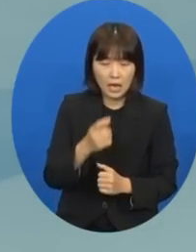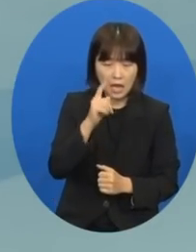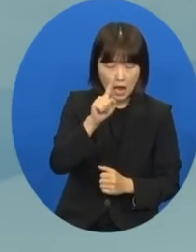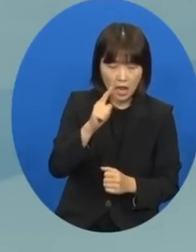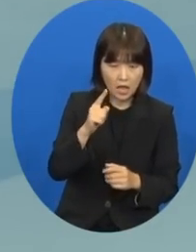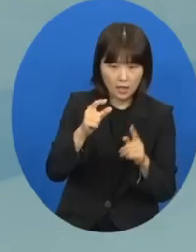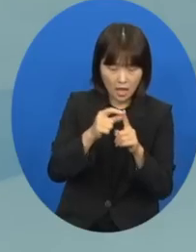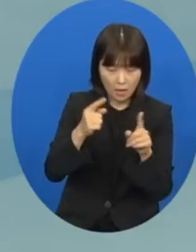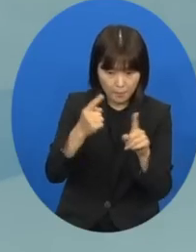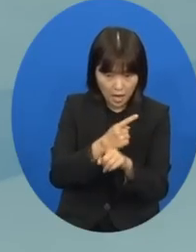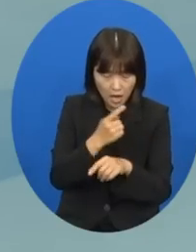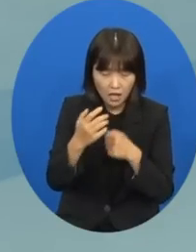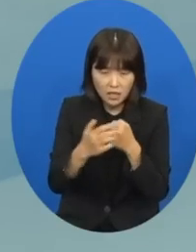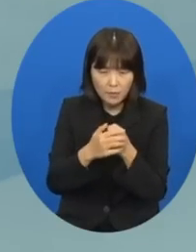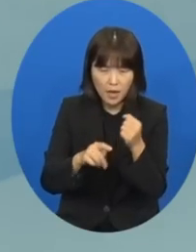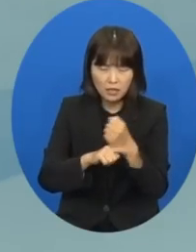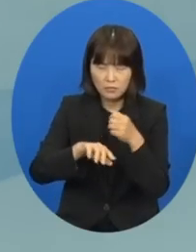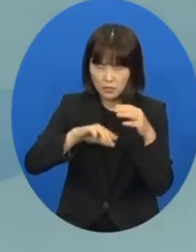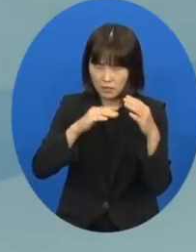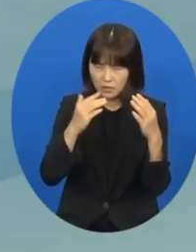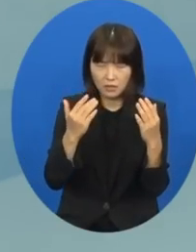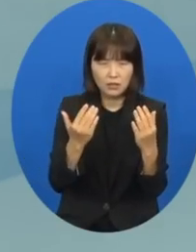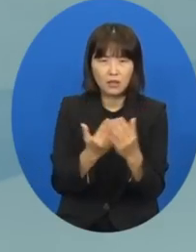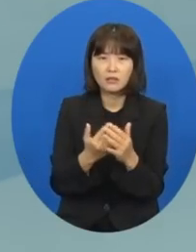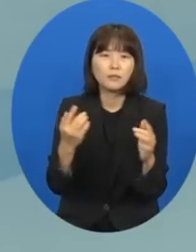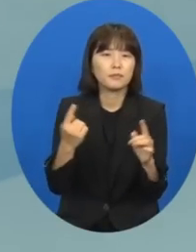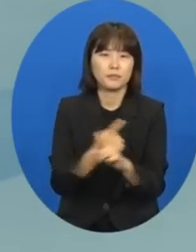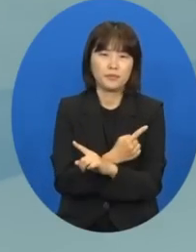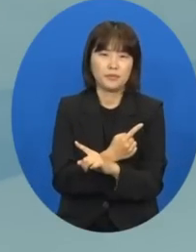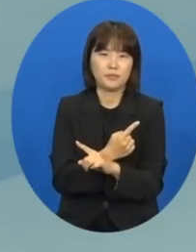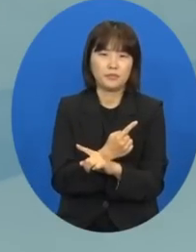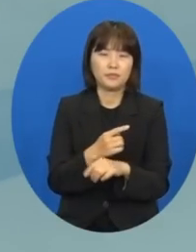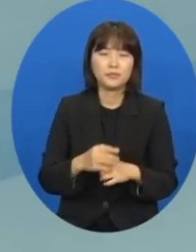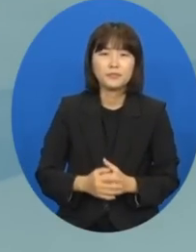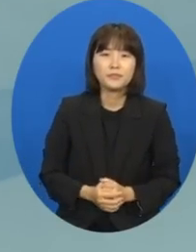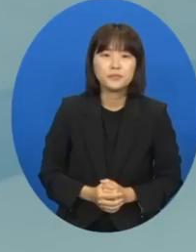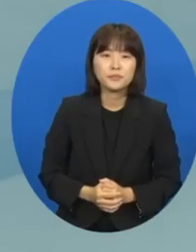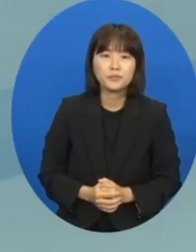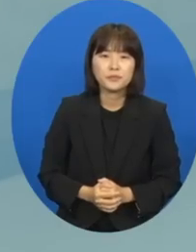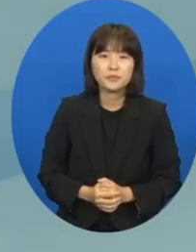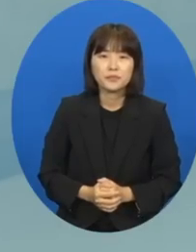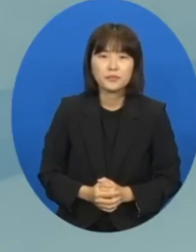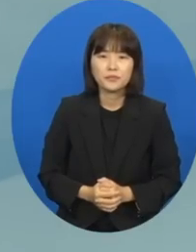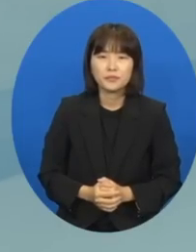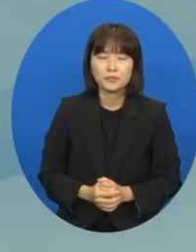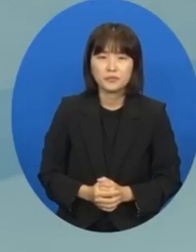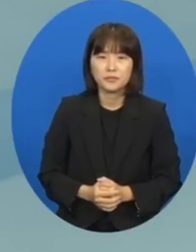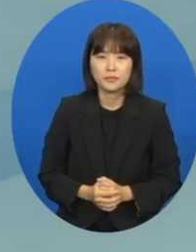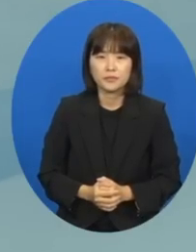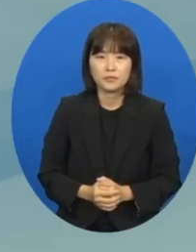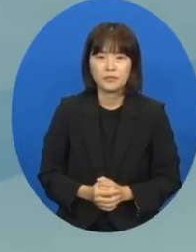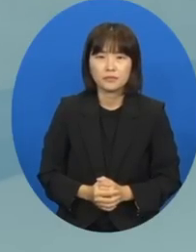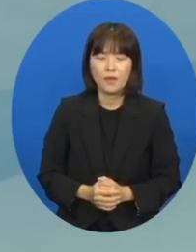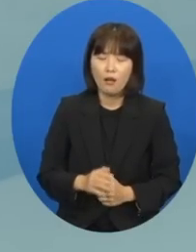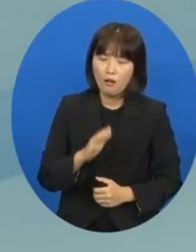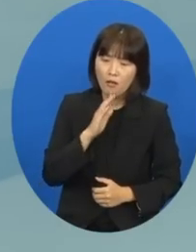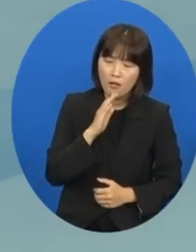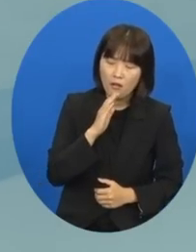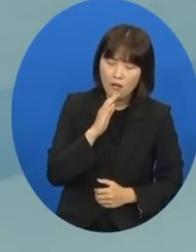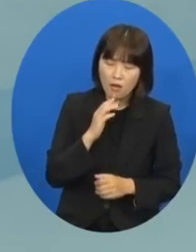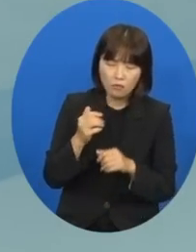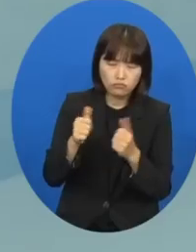달라지게 되는 것이죠. 많은 사람들이 여기에 속게 되는 것입니다. 자, 그러면서 이런 생각이 드는 거예요. 그래, 죽을 리가